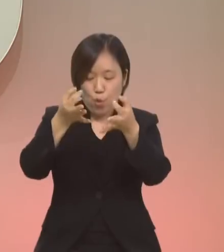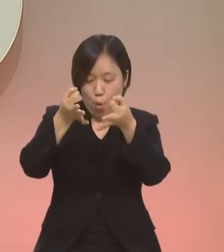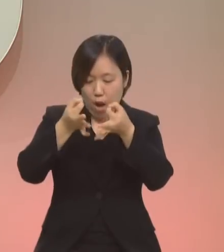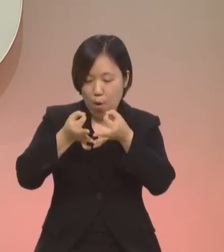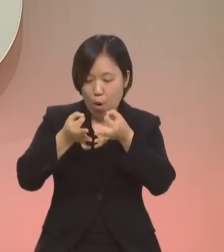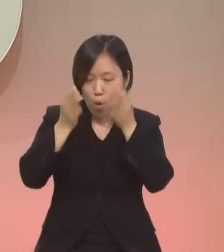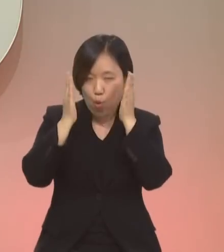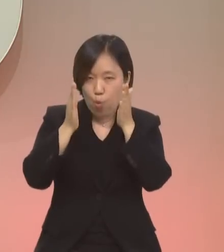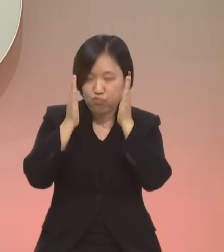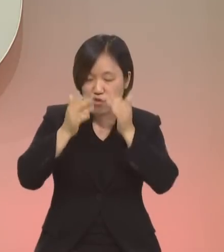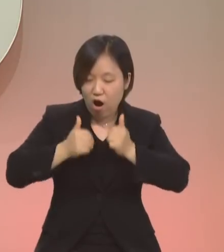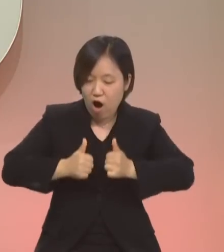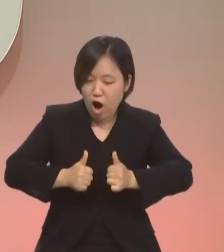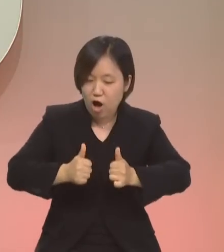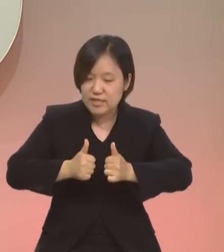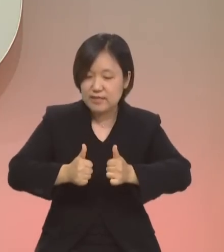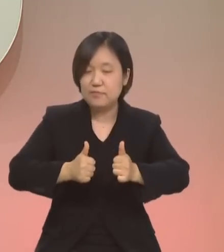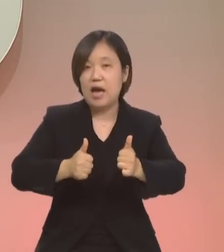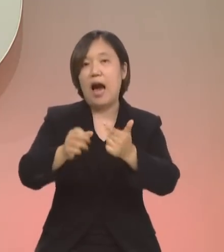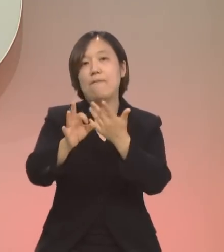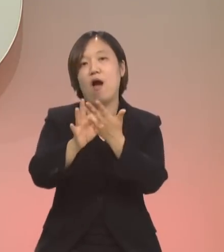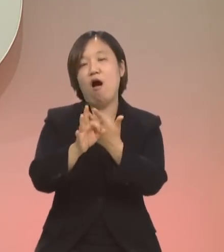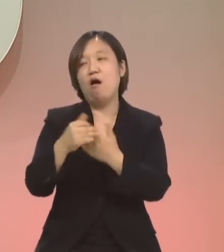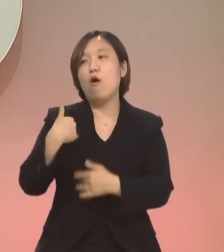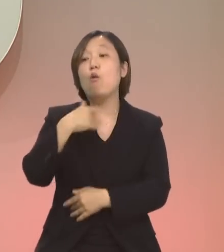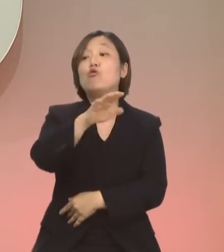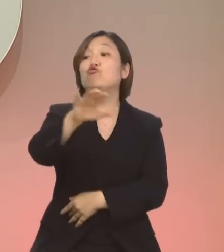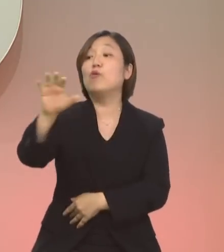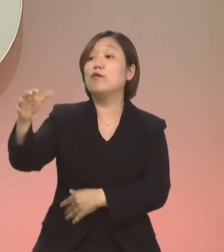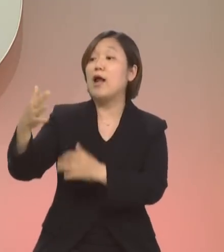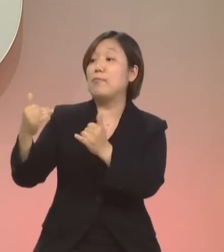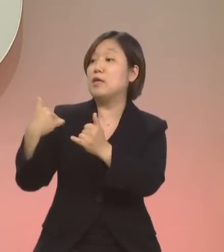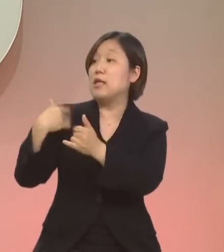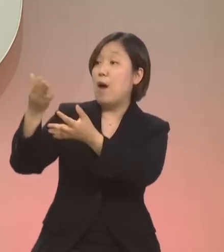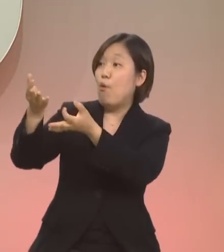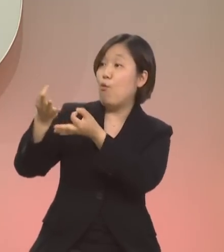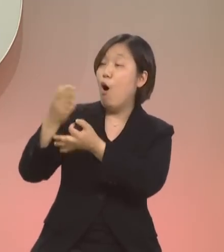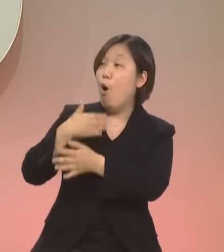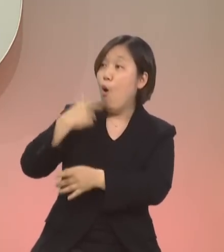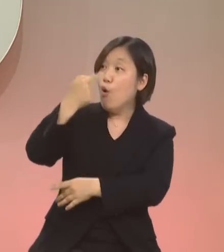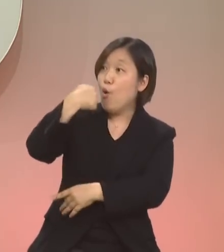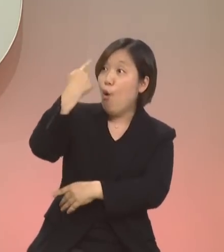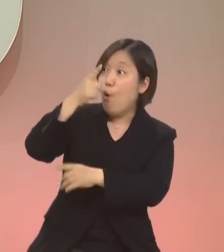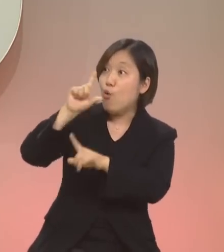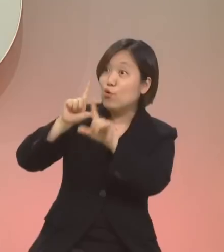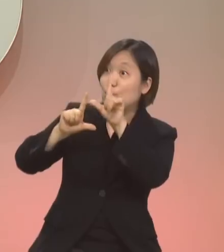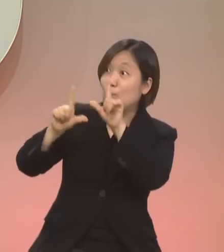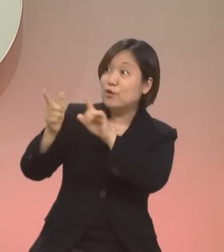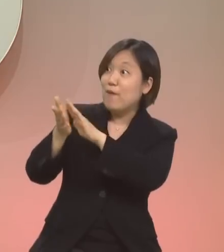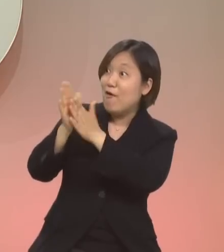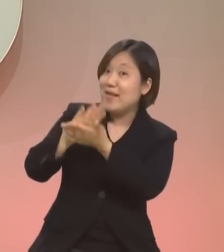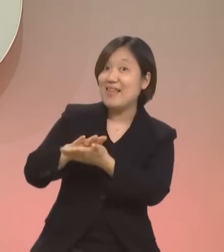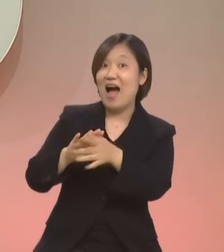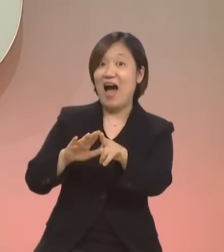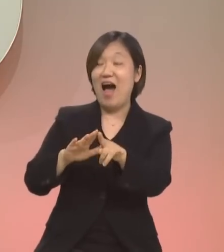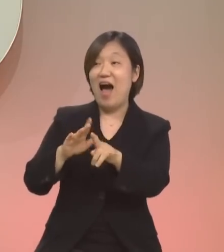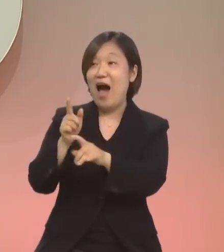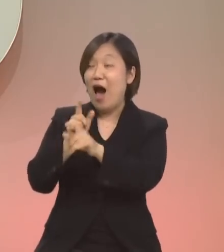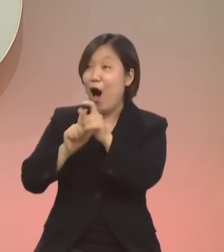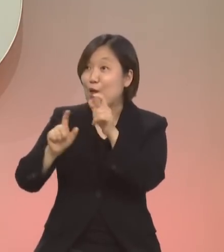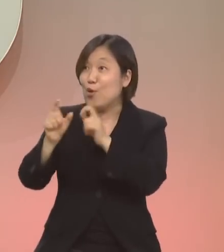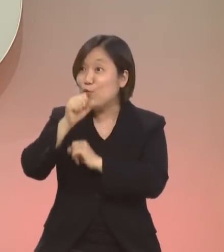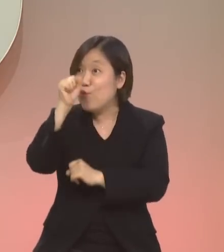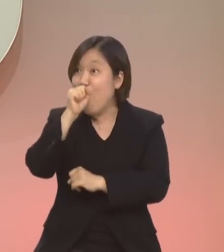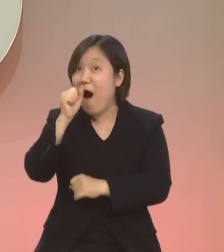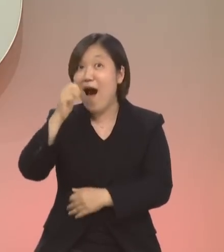여러분들도 주변 사람들한테 인상이 많이 변했다 어느 관상이 많이 변했다 더 좋아진